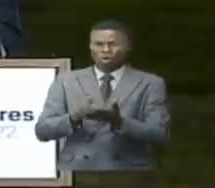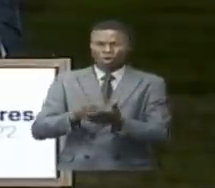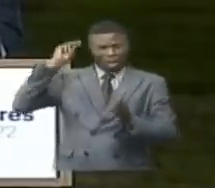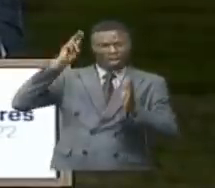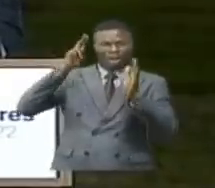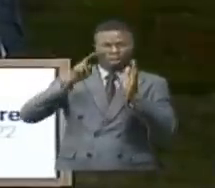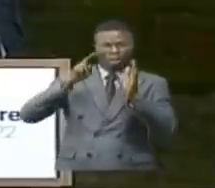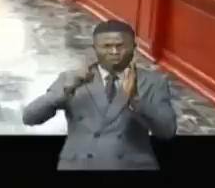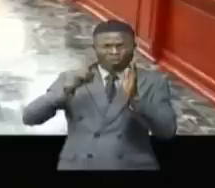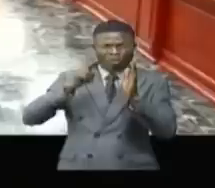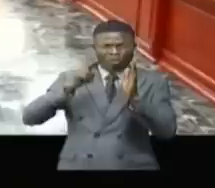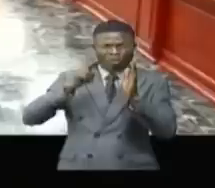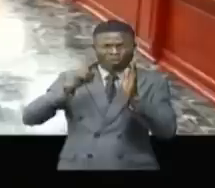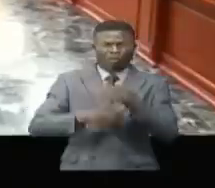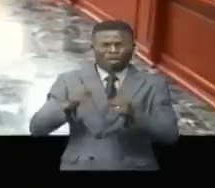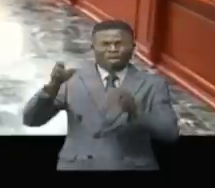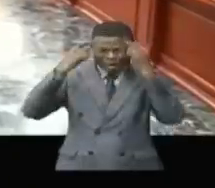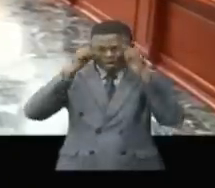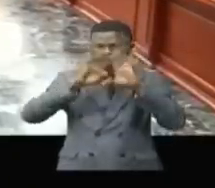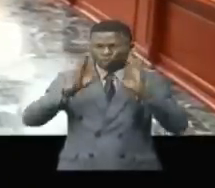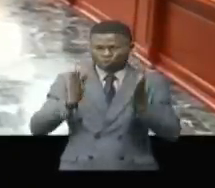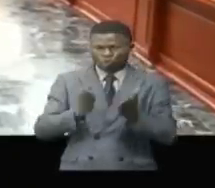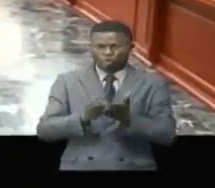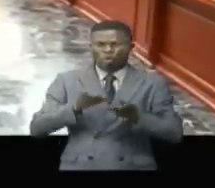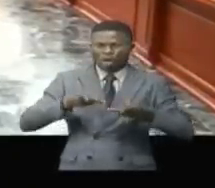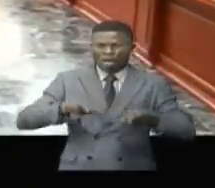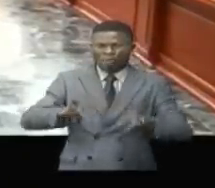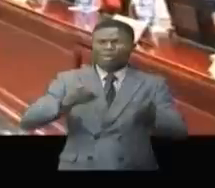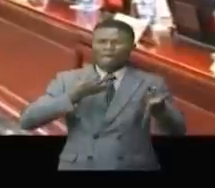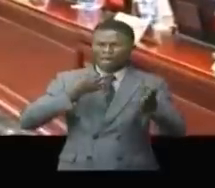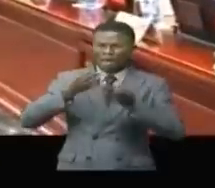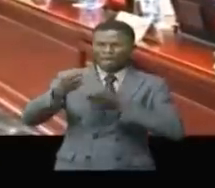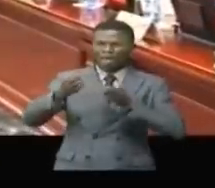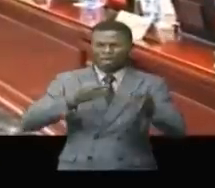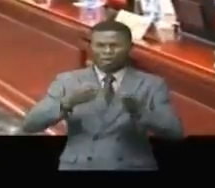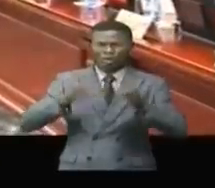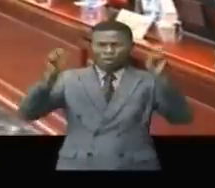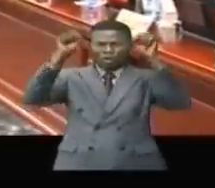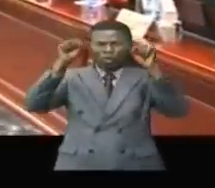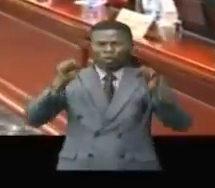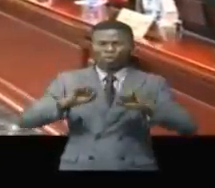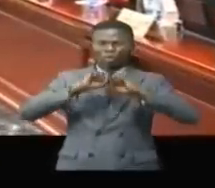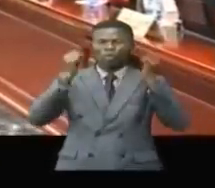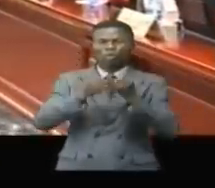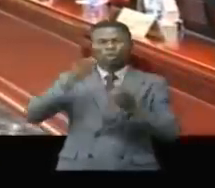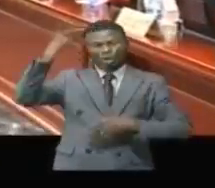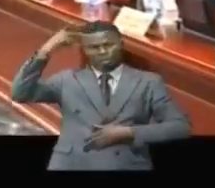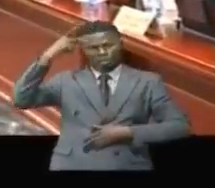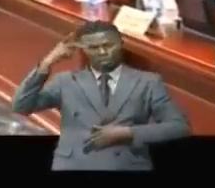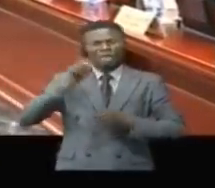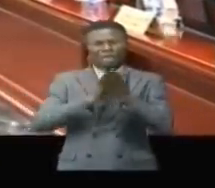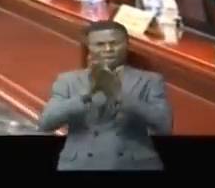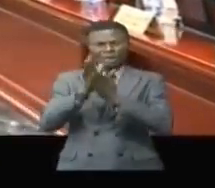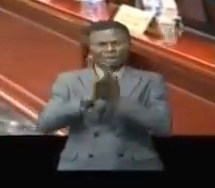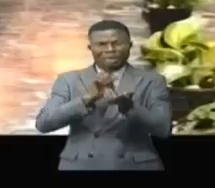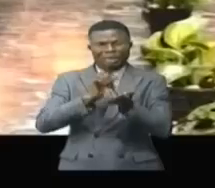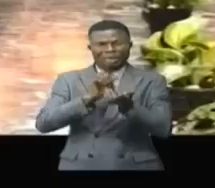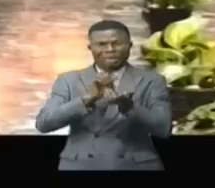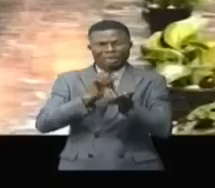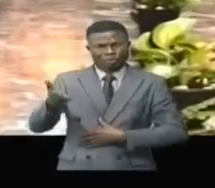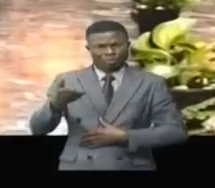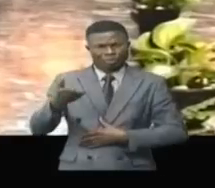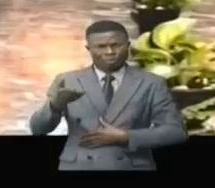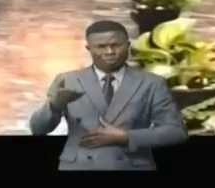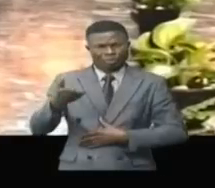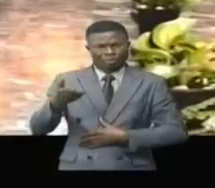gouvernement réalise toutes ces assignations qui permettent de définir l'écosystème sociopolitique y relatif. À cet